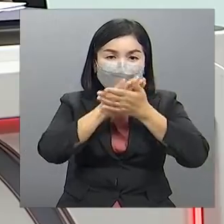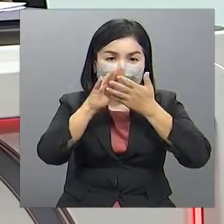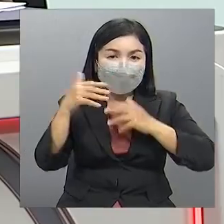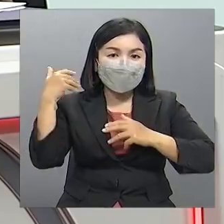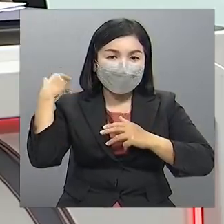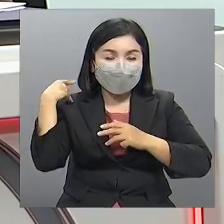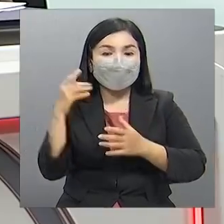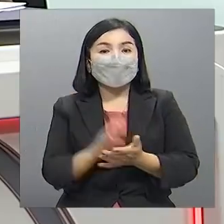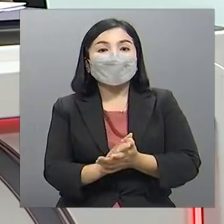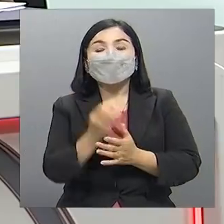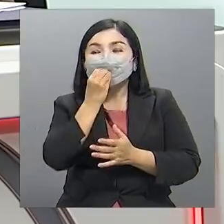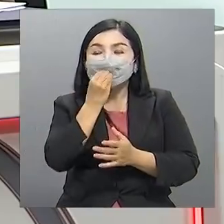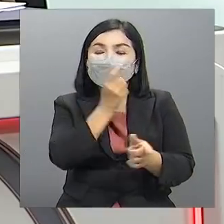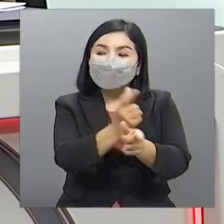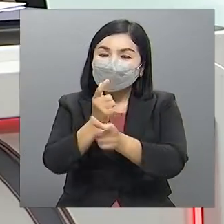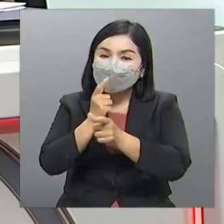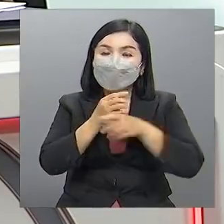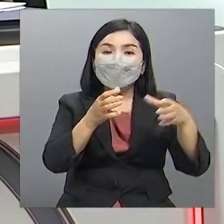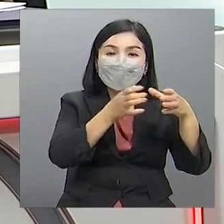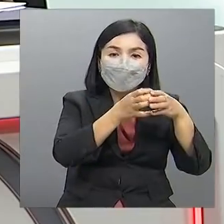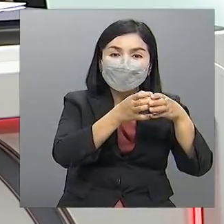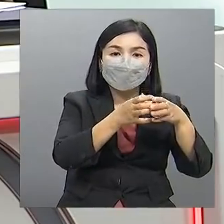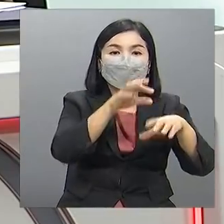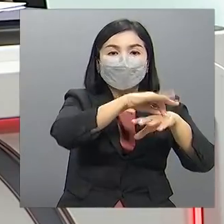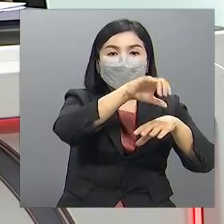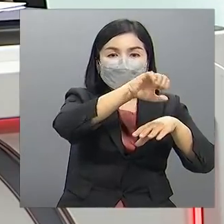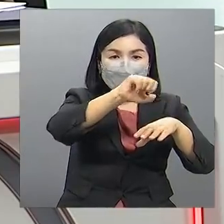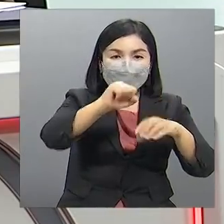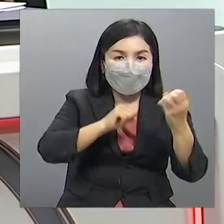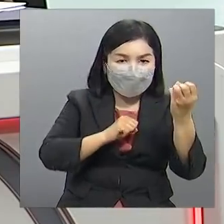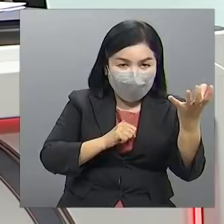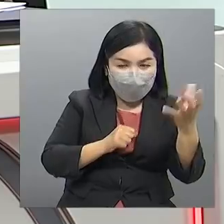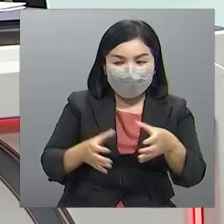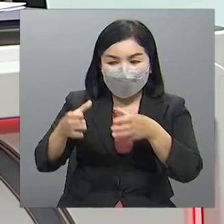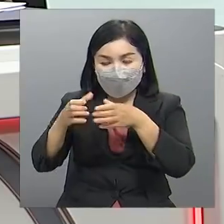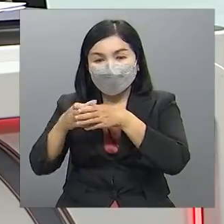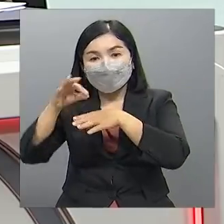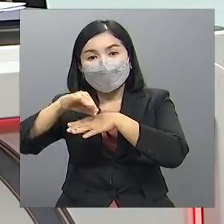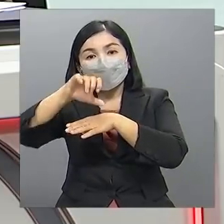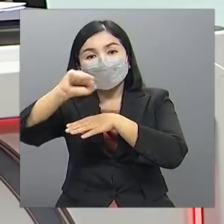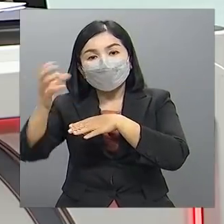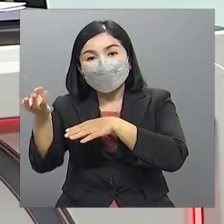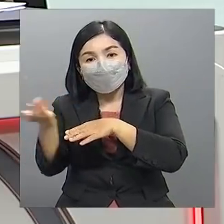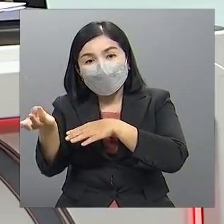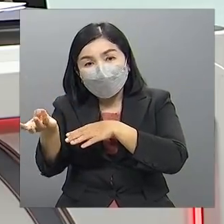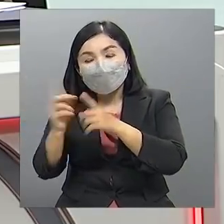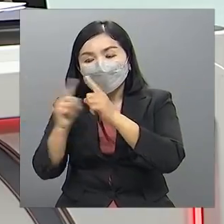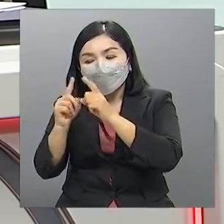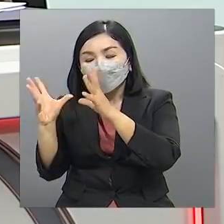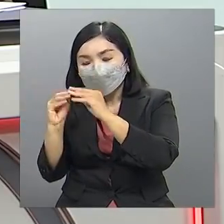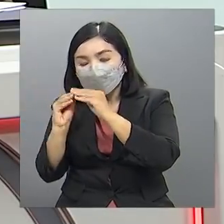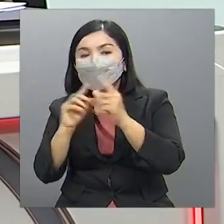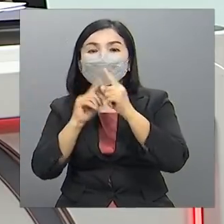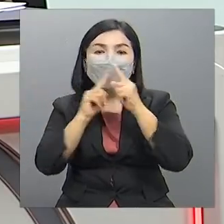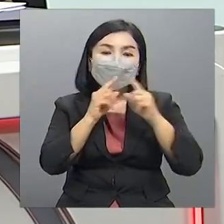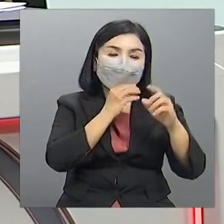นอร์ทั้งพรรคใหญ่พรรคกลางพรรคเล็กดูจะชื่นมื่นกันทั่วหน้าค่ะวันนี้คงต้องติดตามท่าทีของพรรคเศรษฐกิ